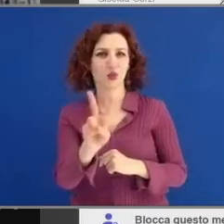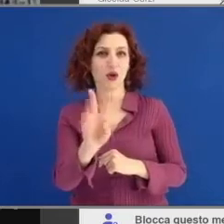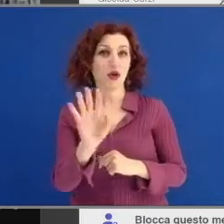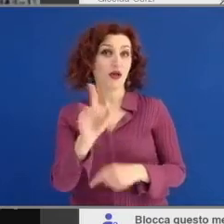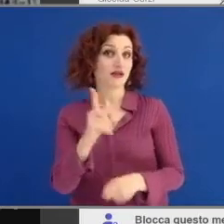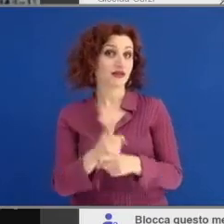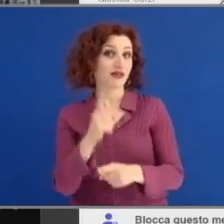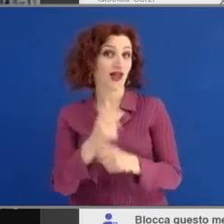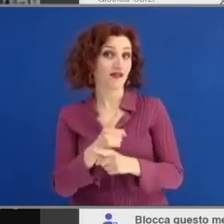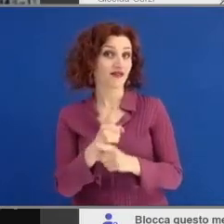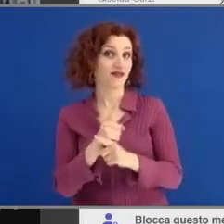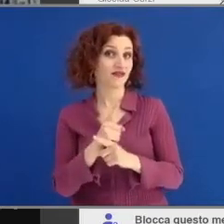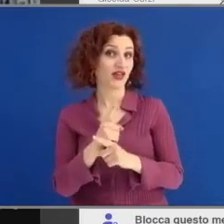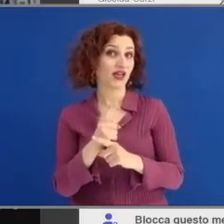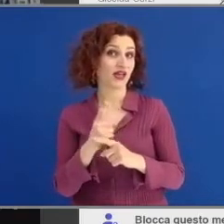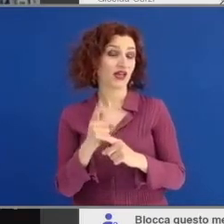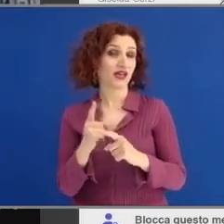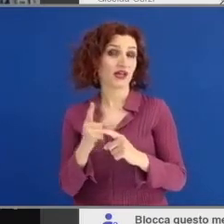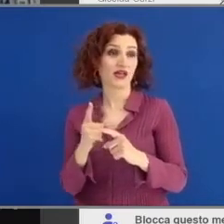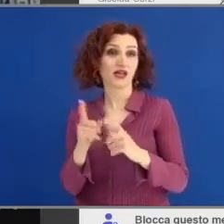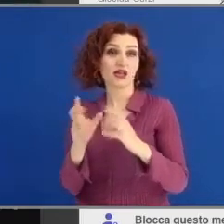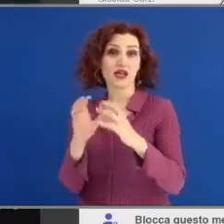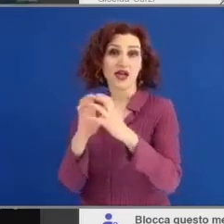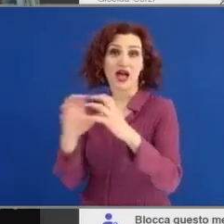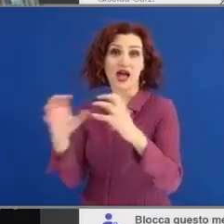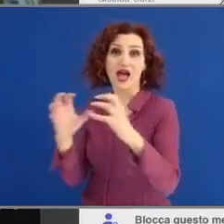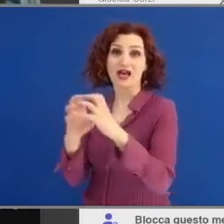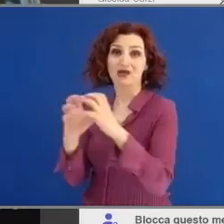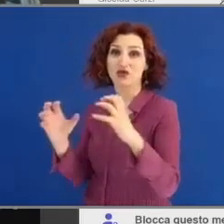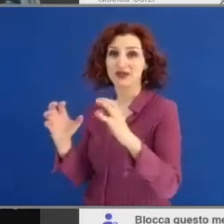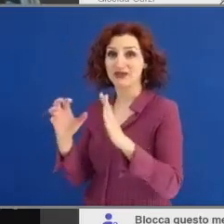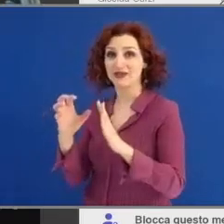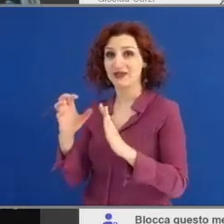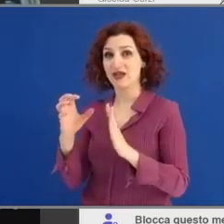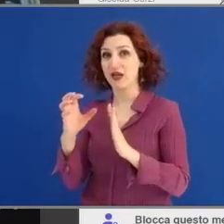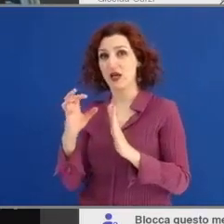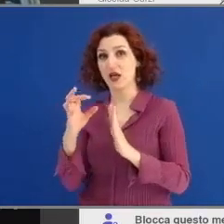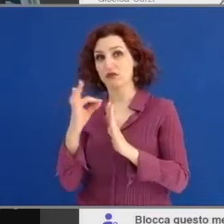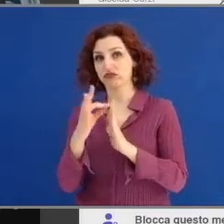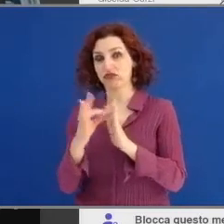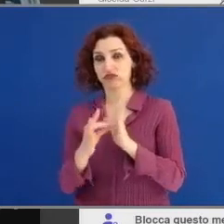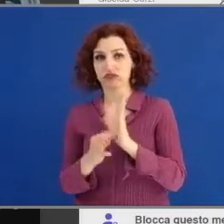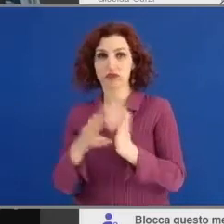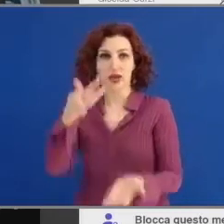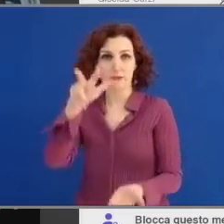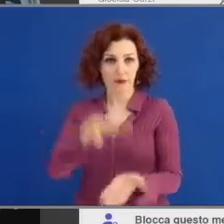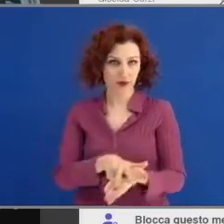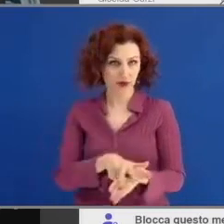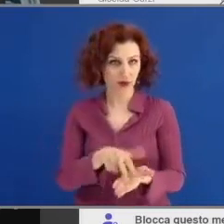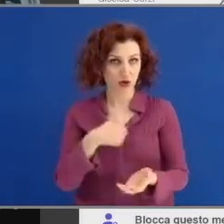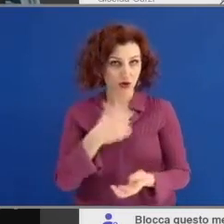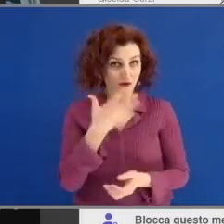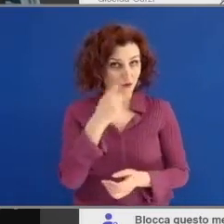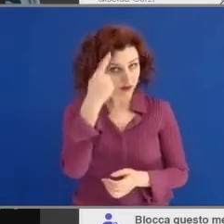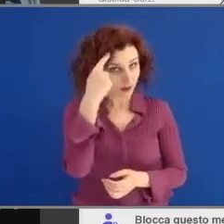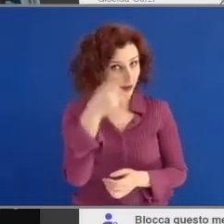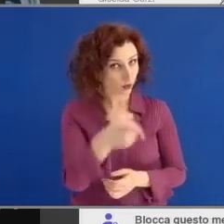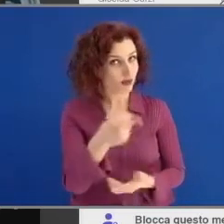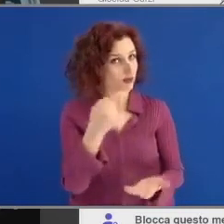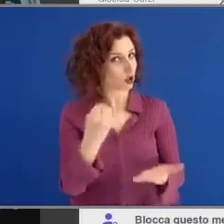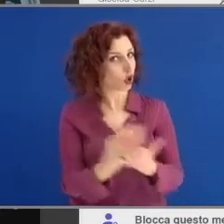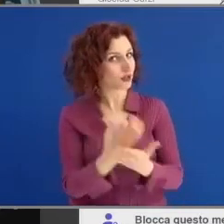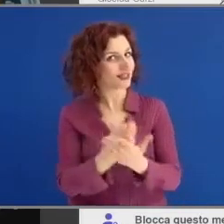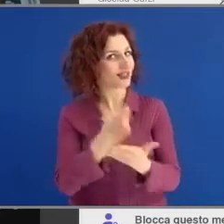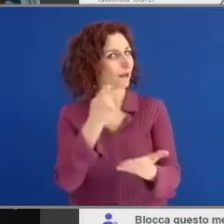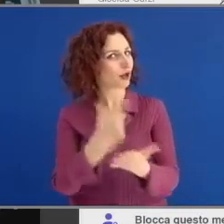delle agenzie le agenzie regolatorie. Volevo sapere, secondo lei, questa è una notizia importante, volevo sapere che cosa ne pensa, qual è la